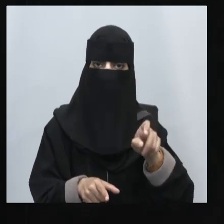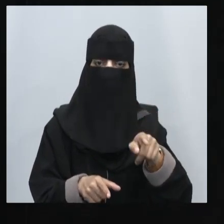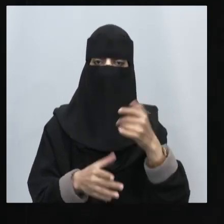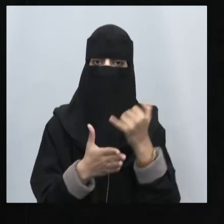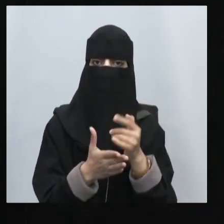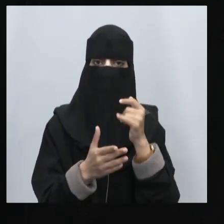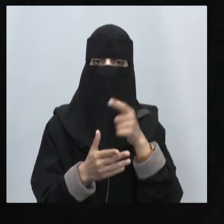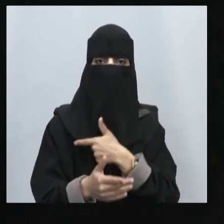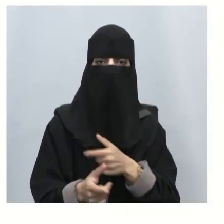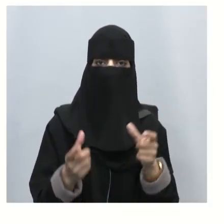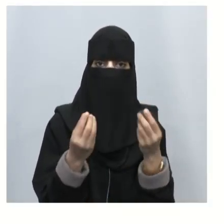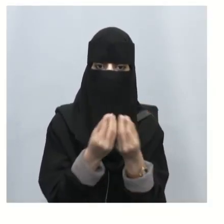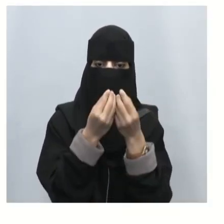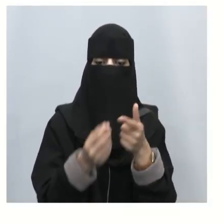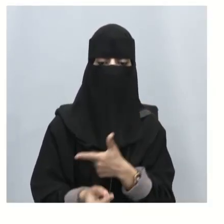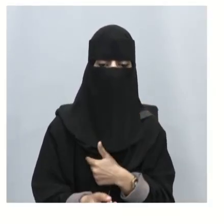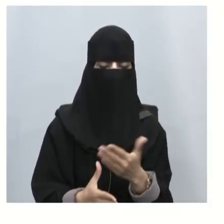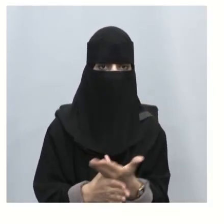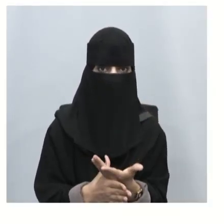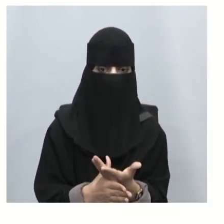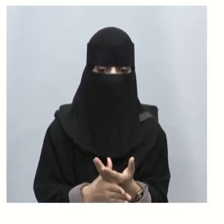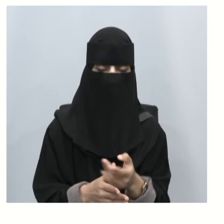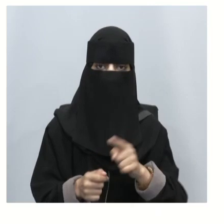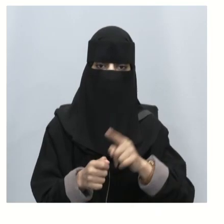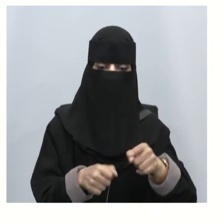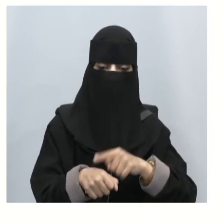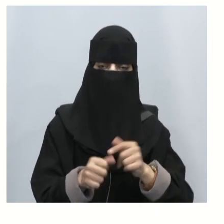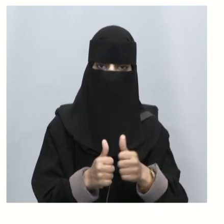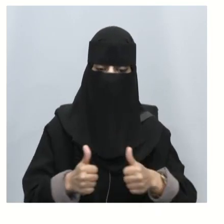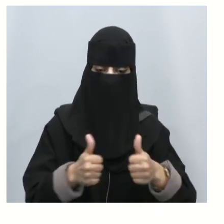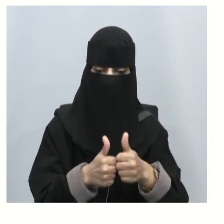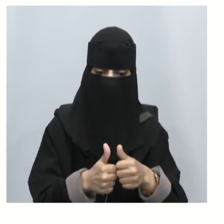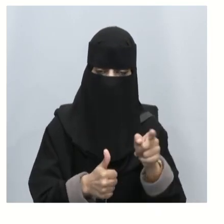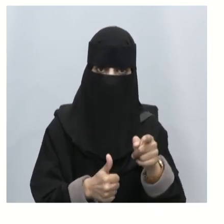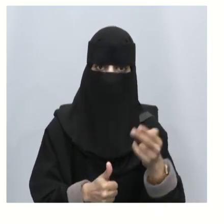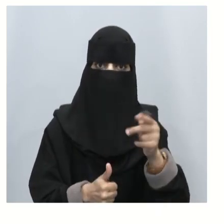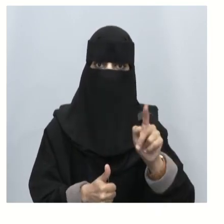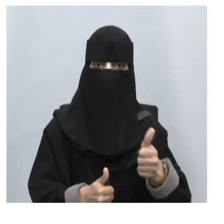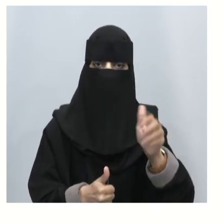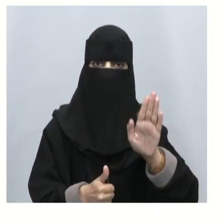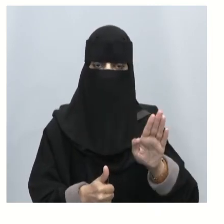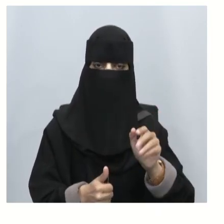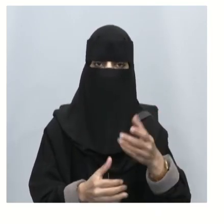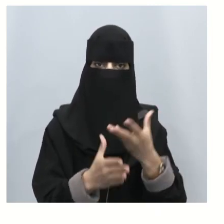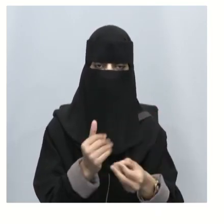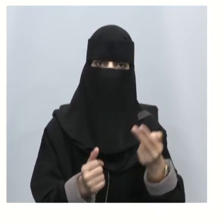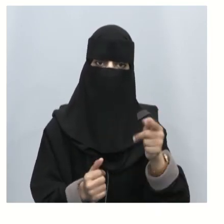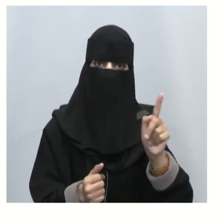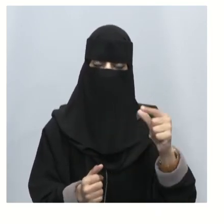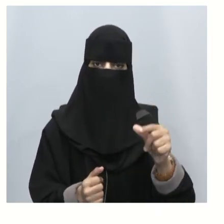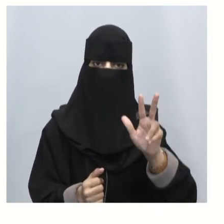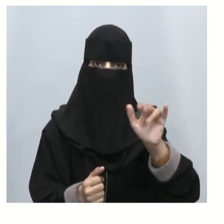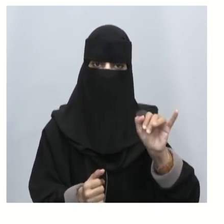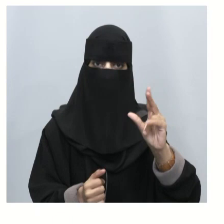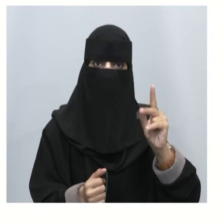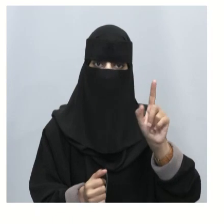العباسيه احسنتم اذا نسبه للعباس بن عبد المطلب عم الرسول عليه افضل الصلاه